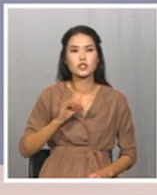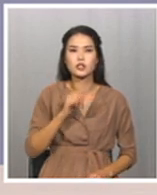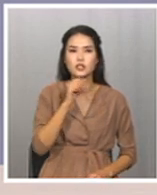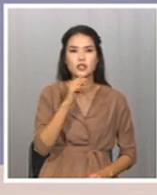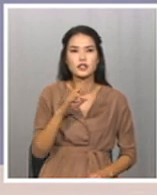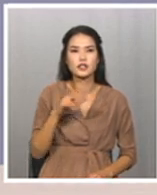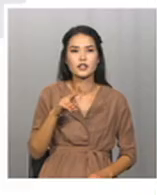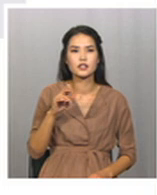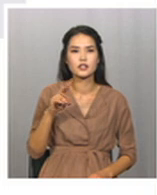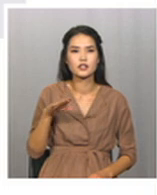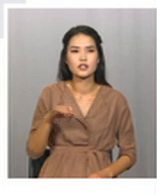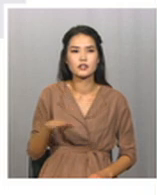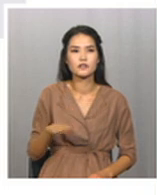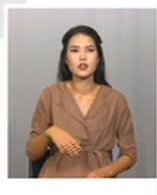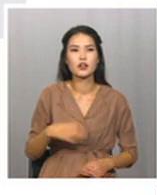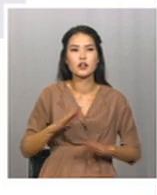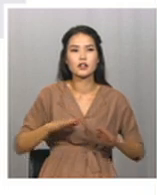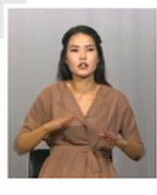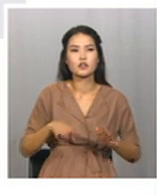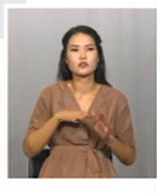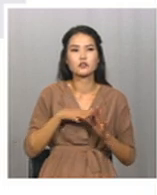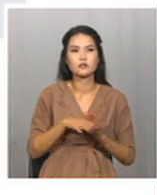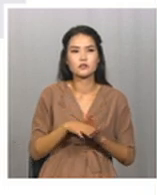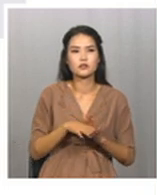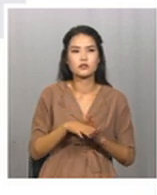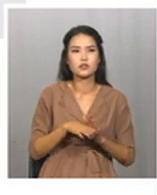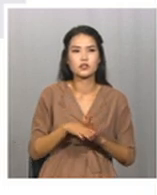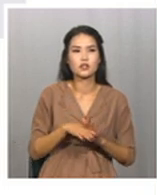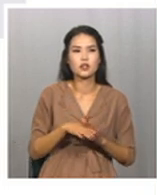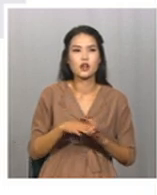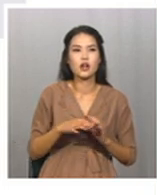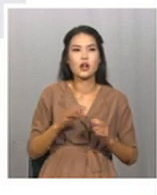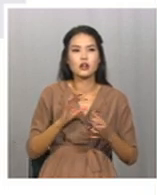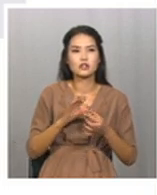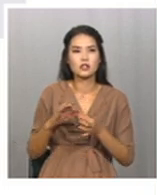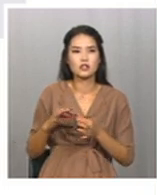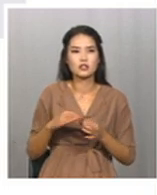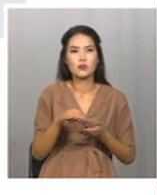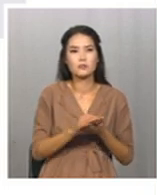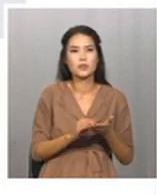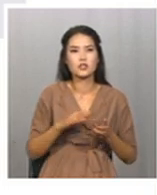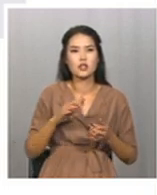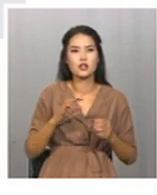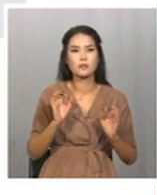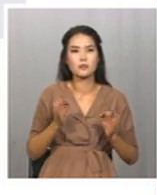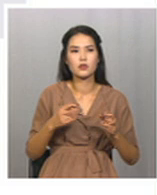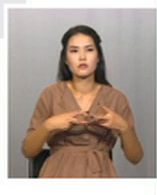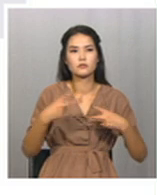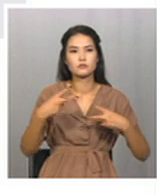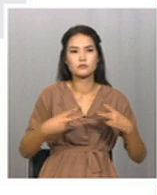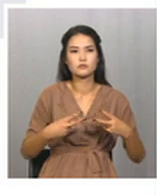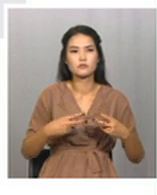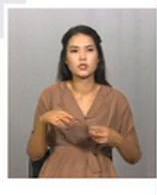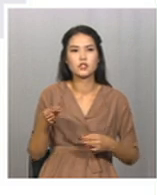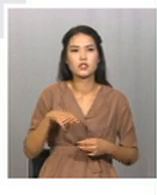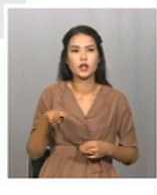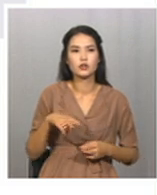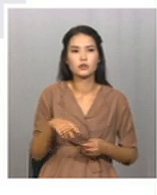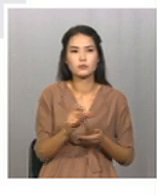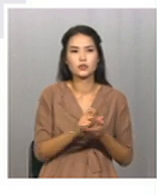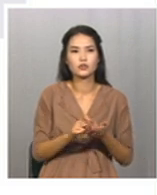исторический детектив. Ребята, выполните следующее задание. Соотнесите писателей с их литературными